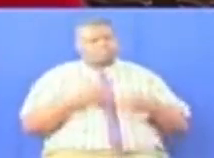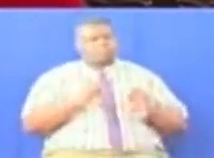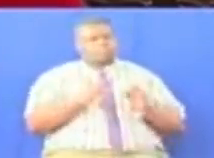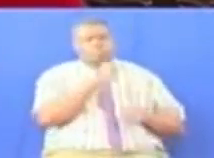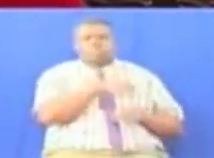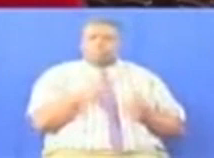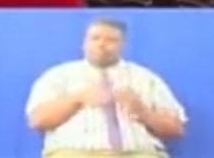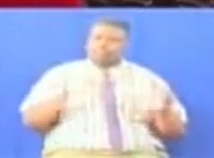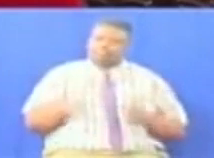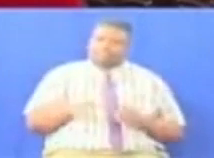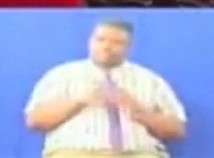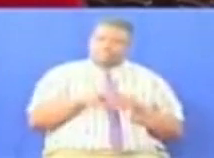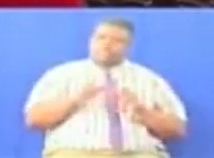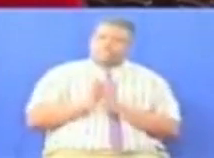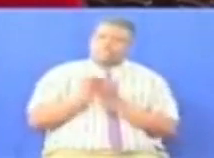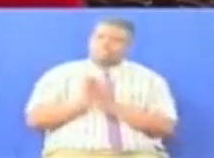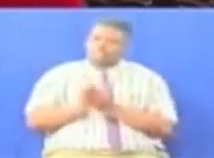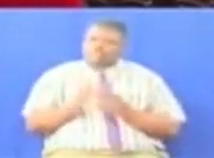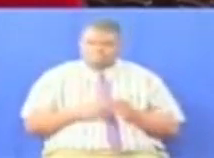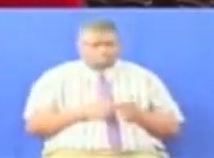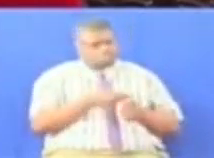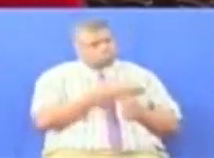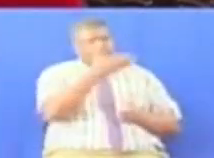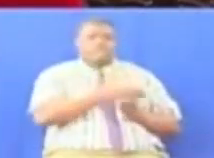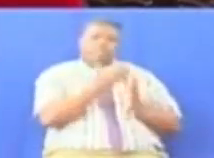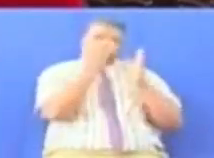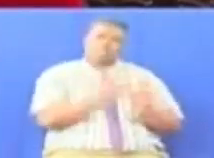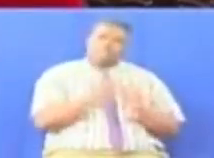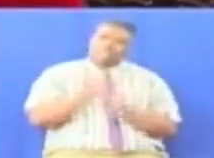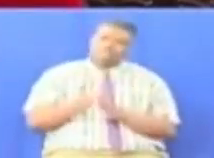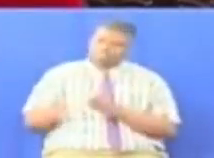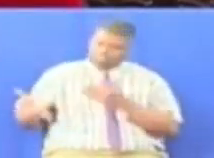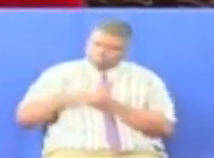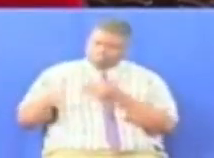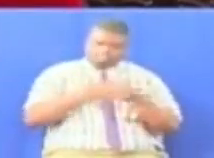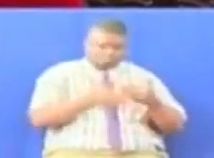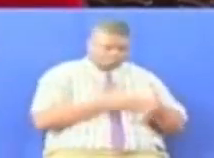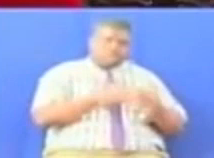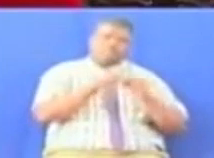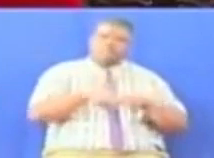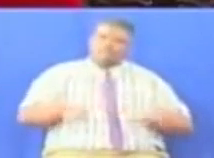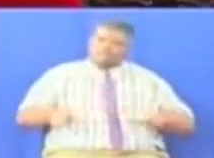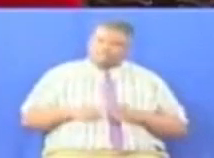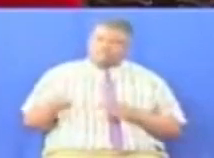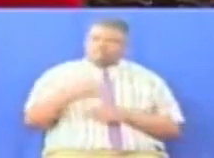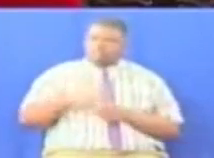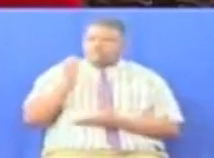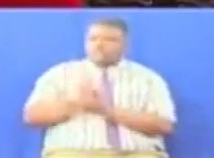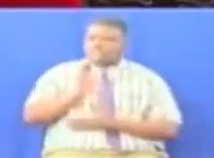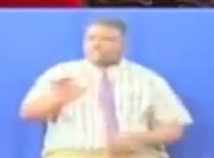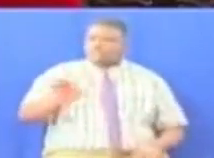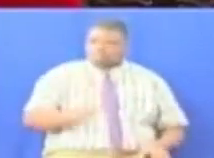mashauri ya kikatiba, mashauri yanayohusu haki za binadamu, na hivyo kufunga milango ya mahakama kwa wananchi kudai haki zao za